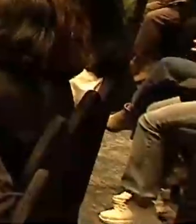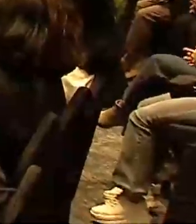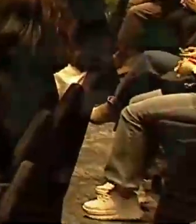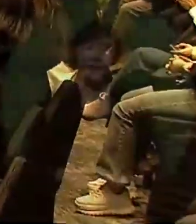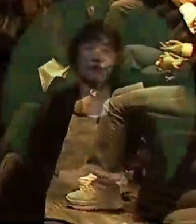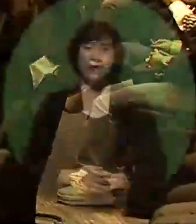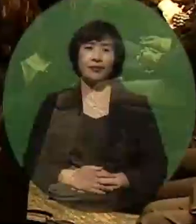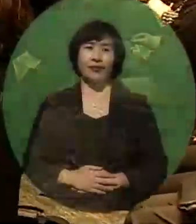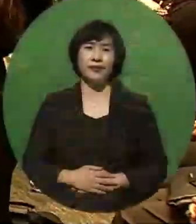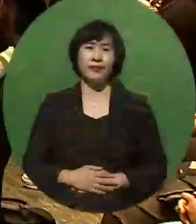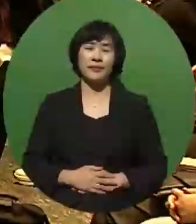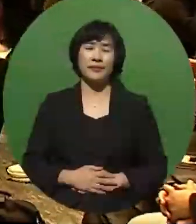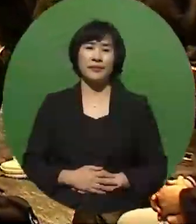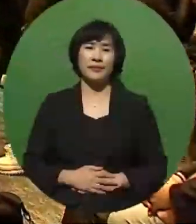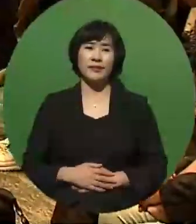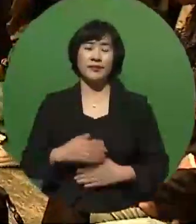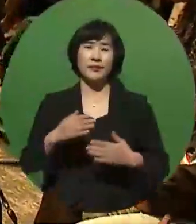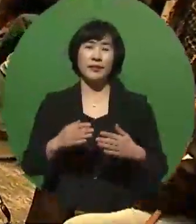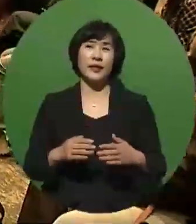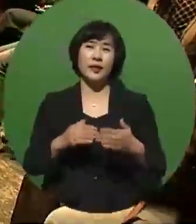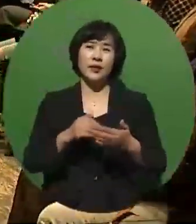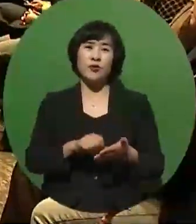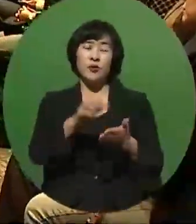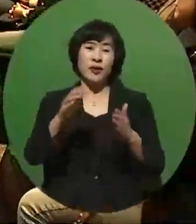Thank you. Another big round of applause, please.